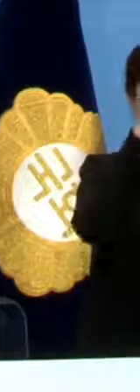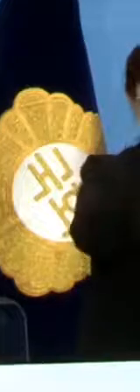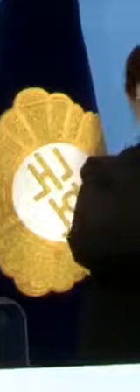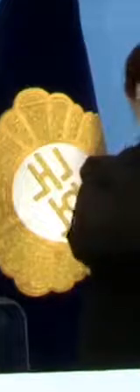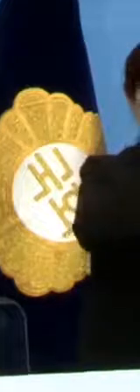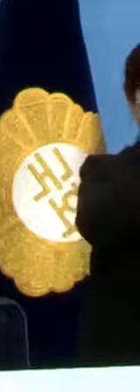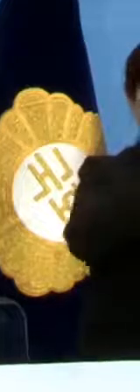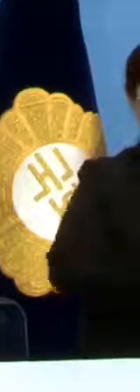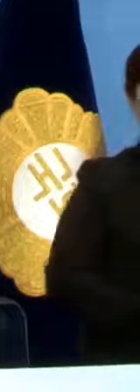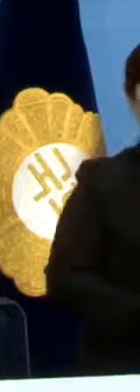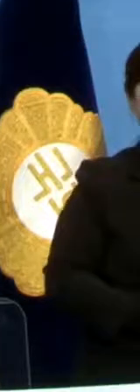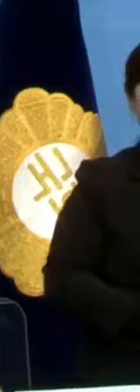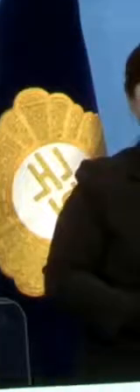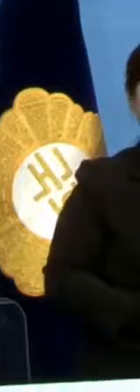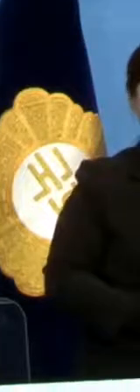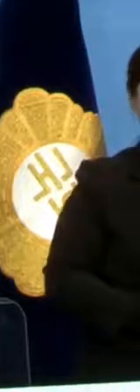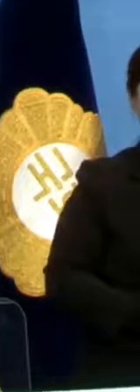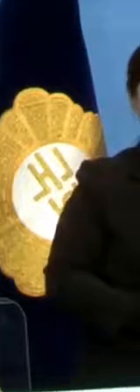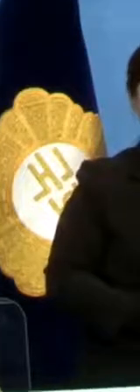감사합니다.